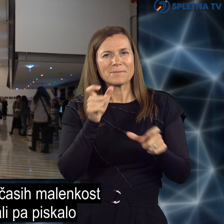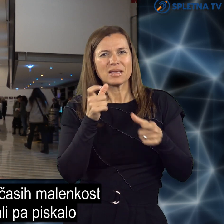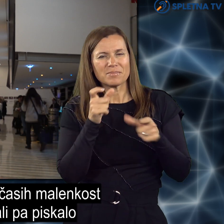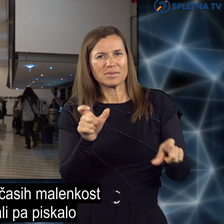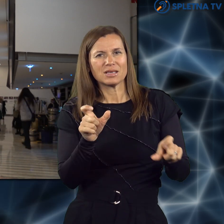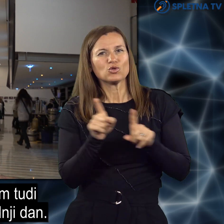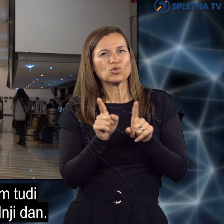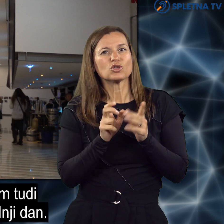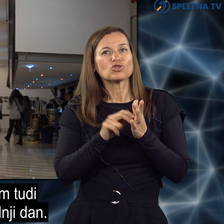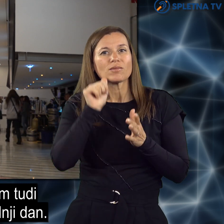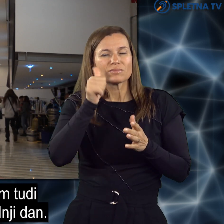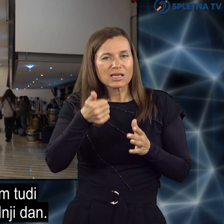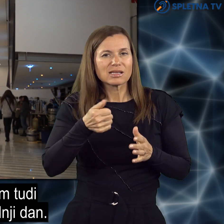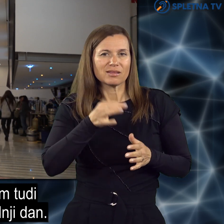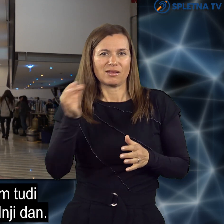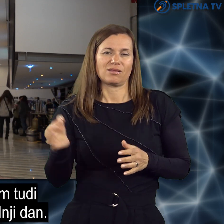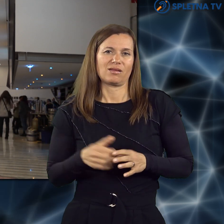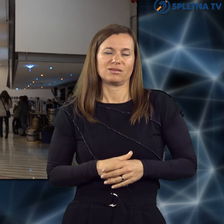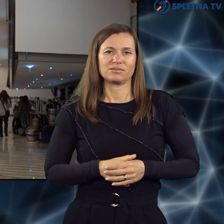ali pa piskalo pol tudi naslednji dan.